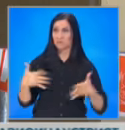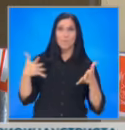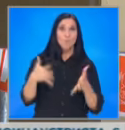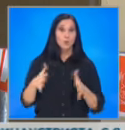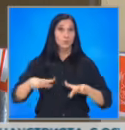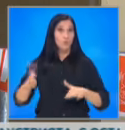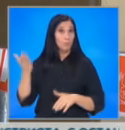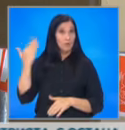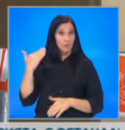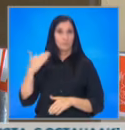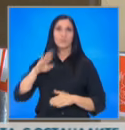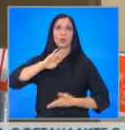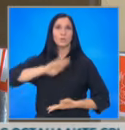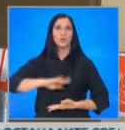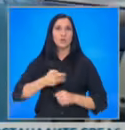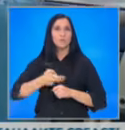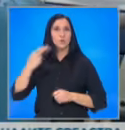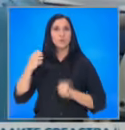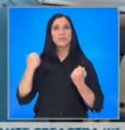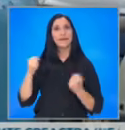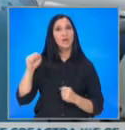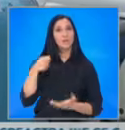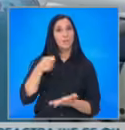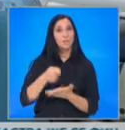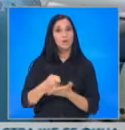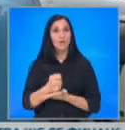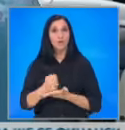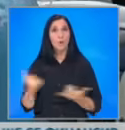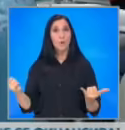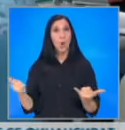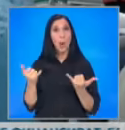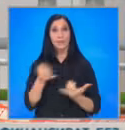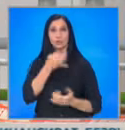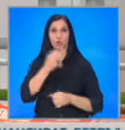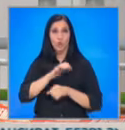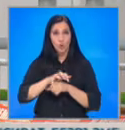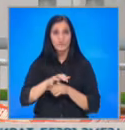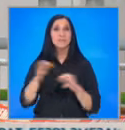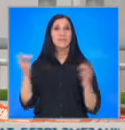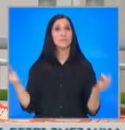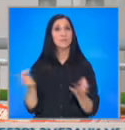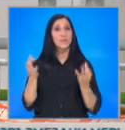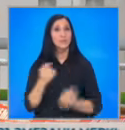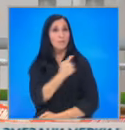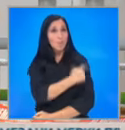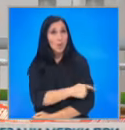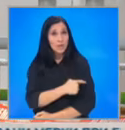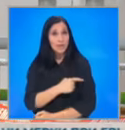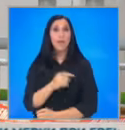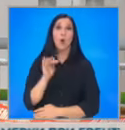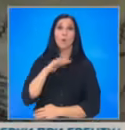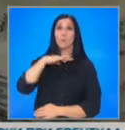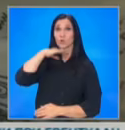бяхме. За да облекчи болниците, Здравната каса ще плаща за лечение на по-леките случаи на коронавирус на специалистите в доболничната помощ. Ако бъде